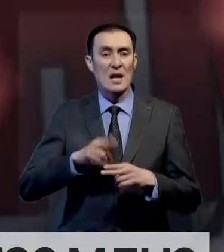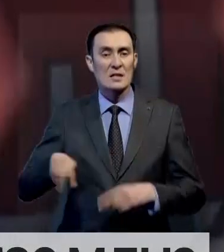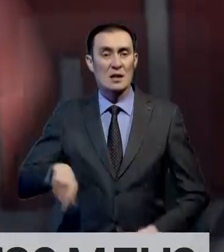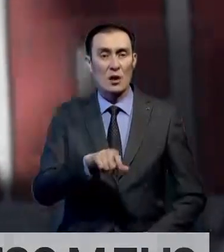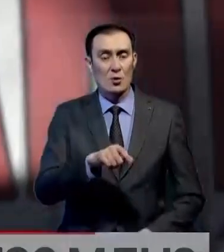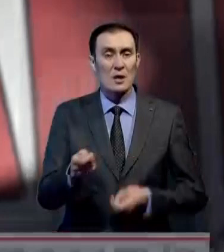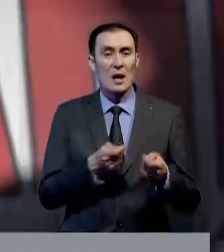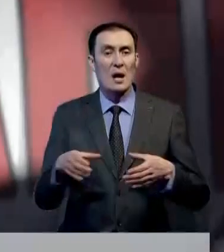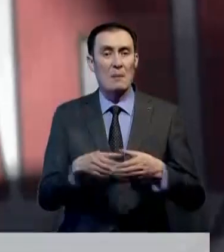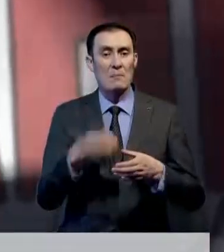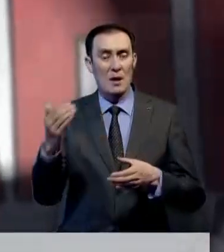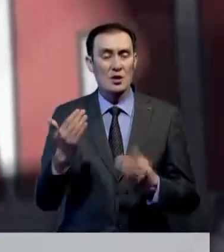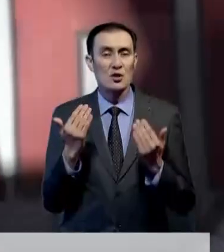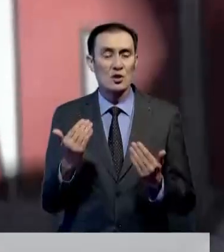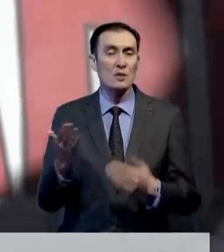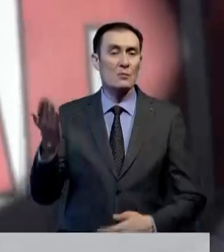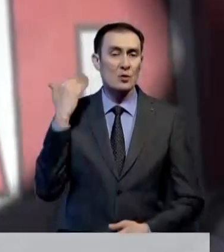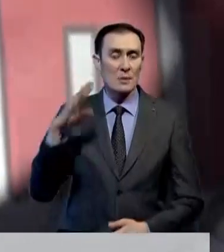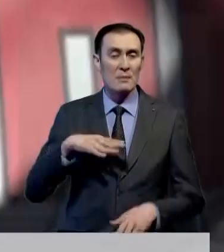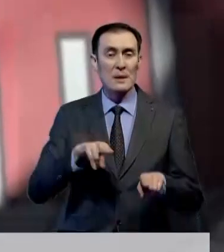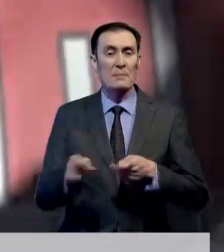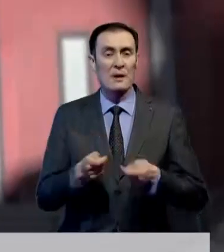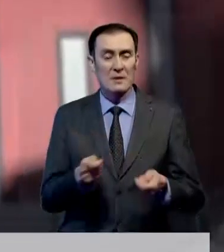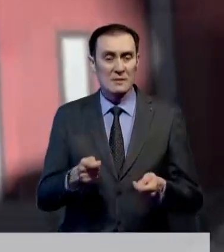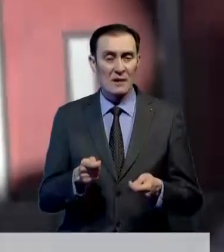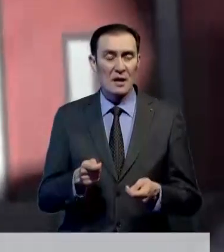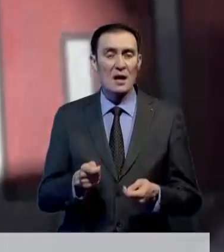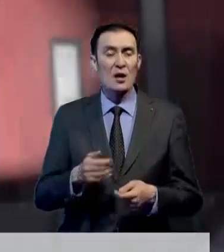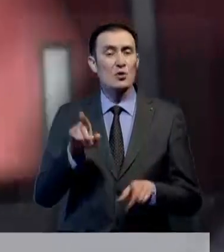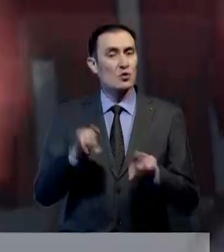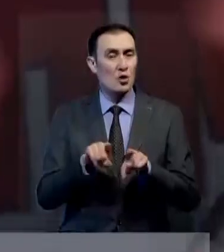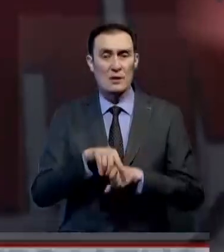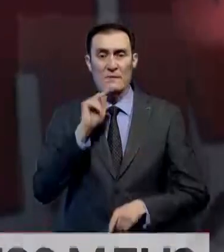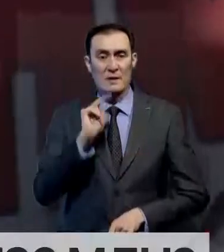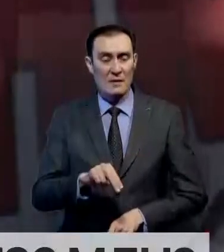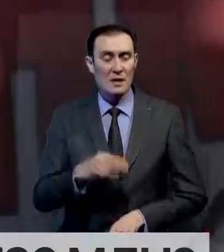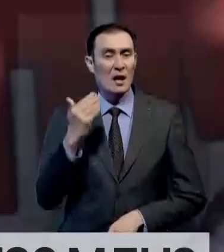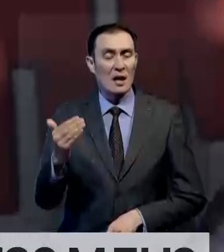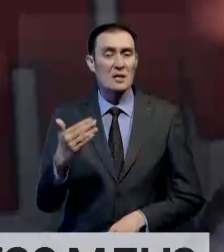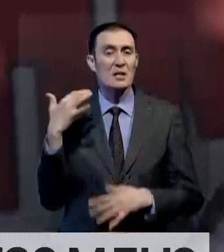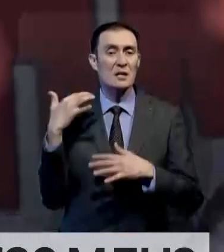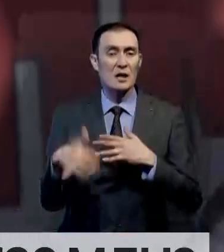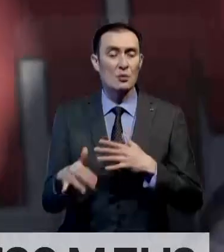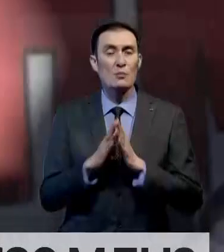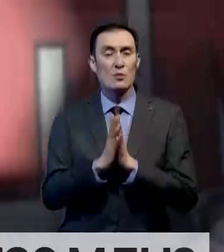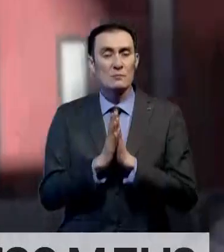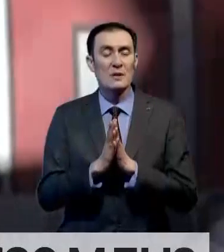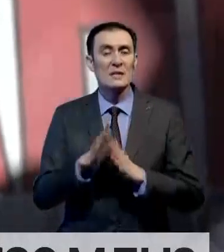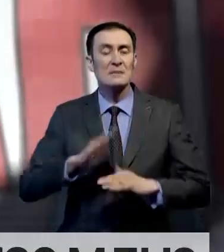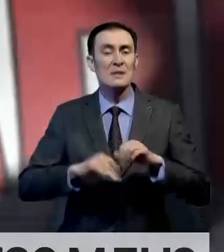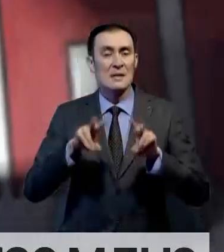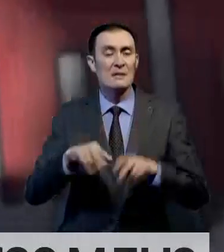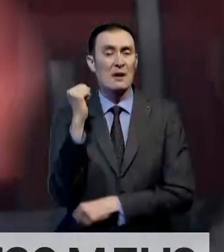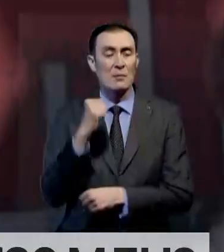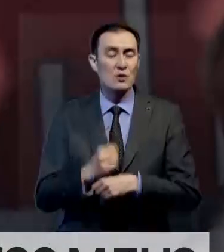Железнодорожный оператор и нынешние, и предыдущие правительства разделяют ответственность, поскольку они игнорируют просьбы работников,